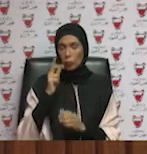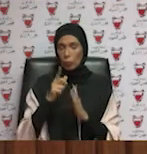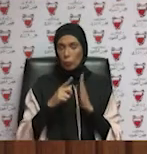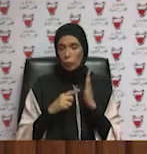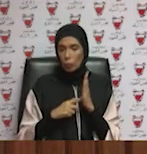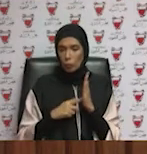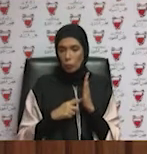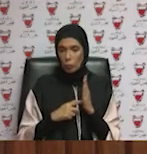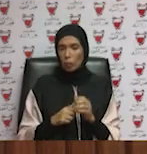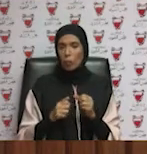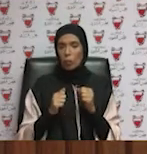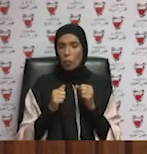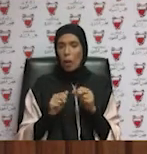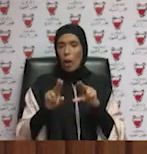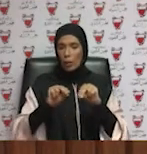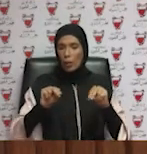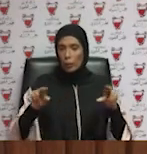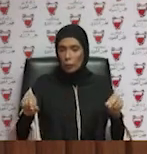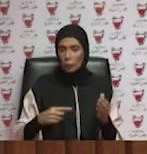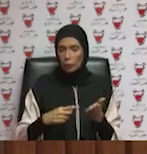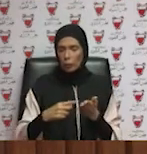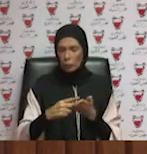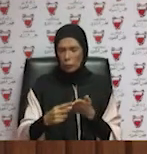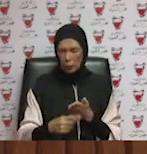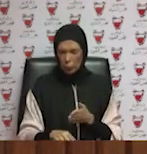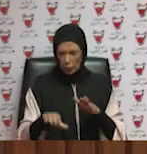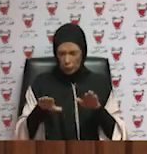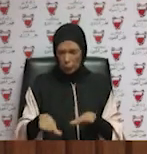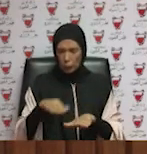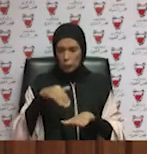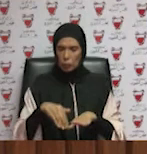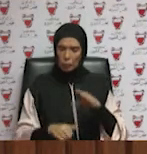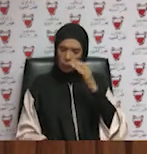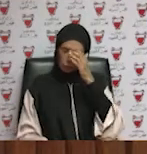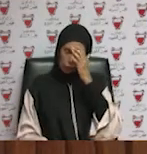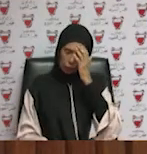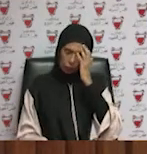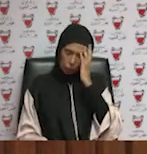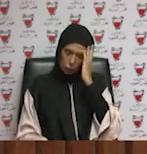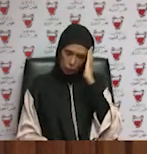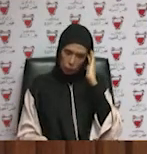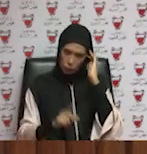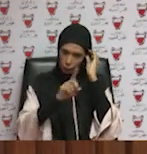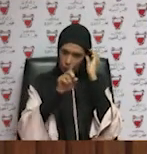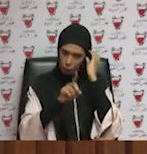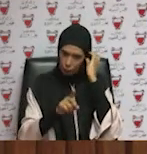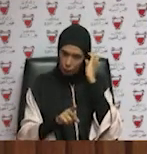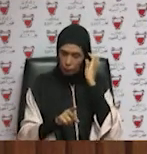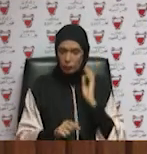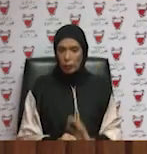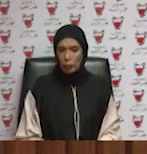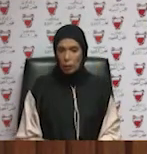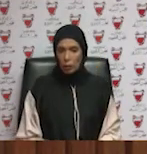علينا التمسك بالتوصية كما ذهبت إلى مجلس النواب؟ هذا سؤالي. هل يجوز